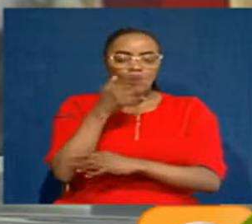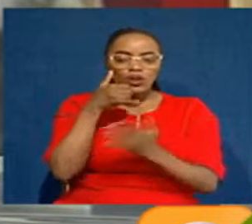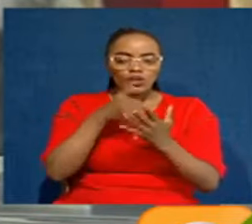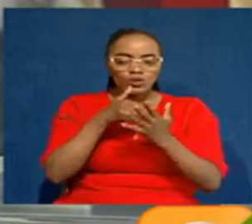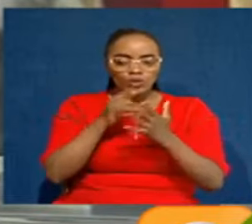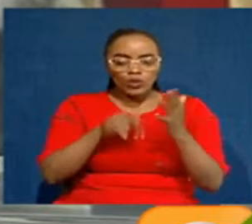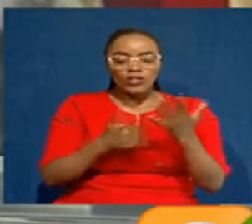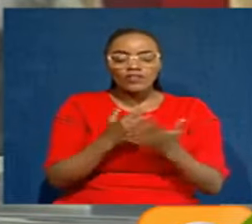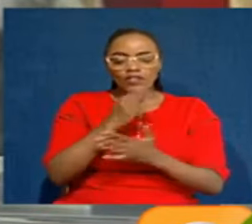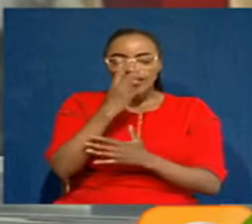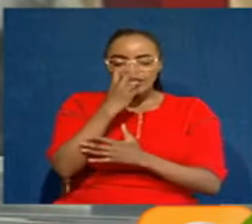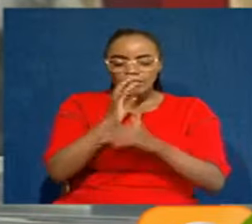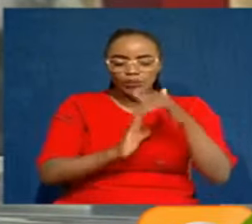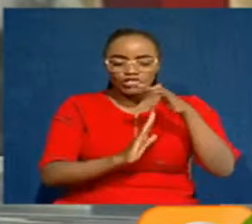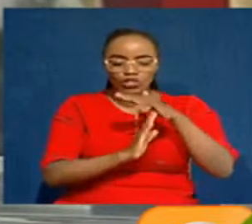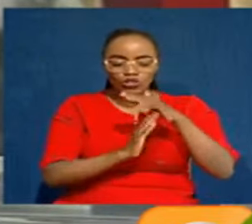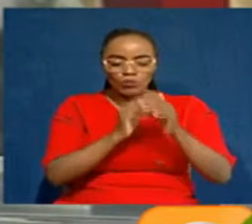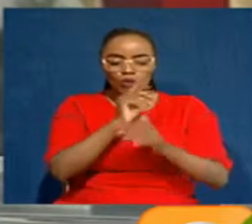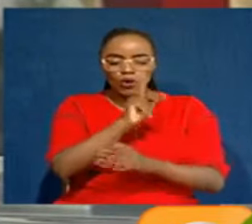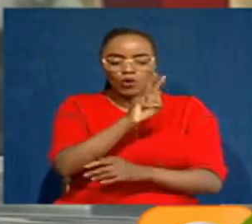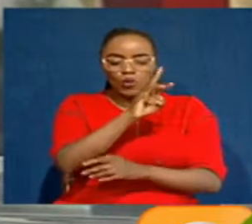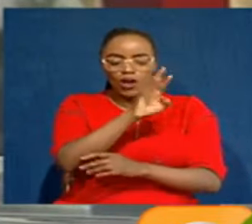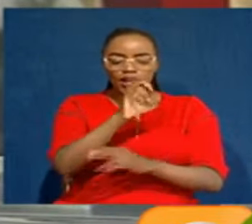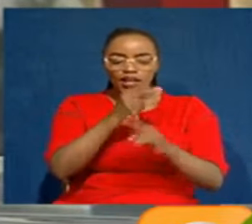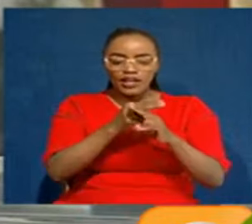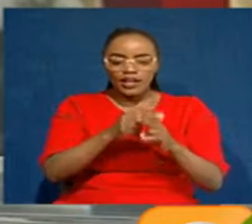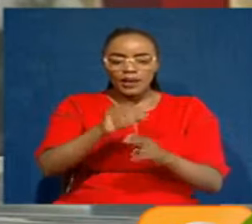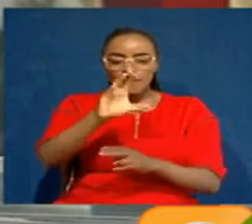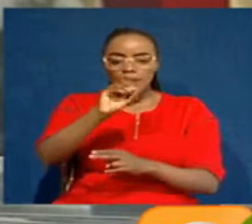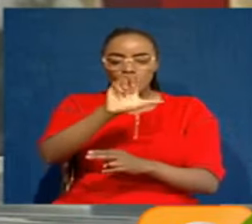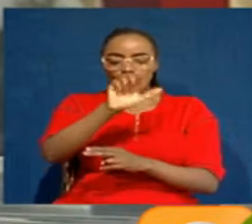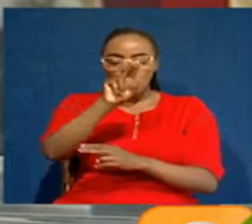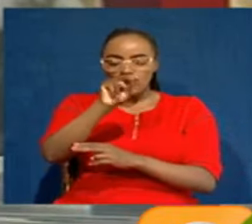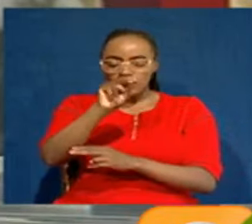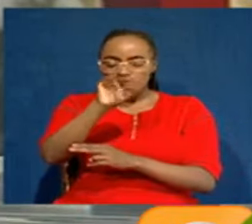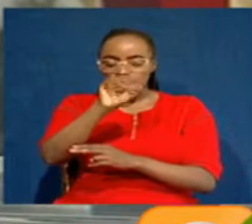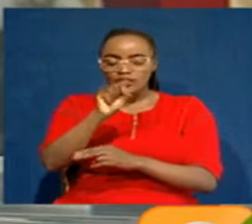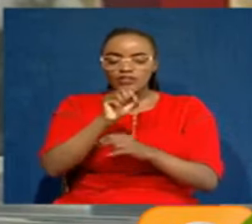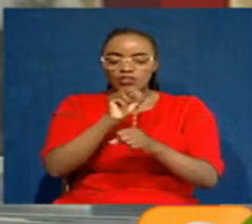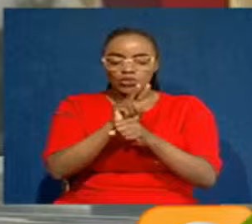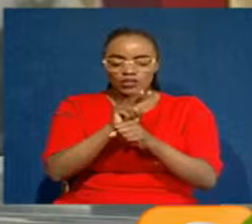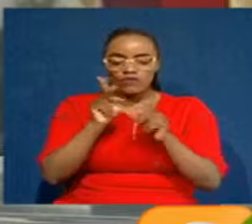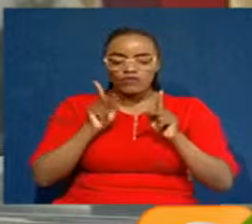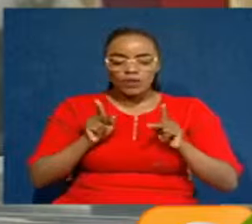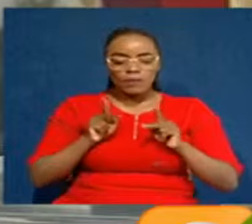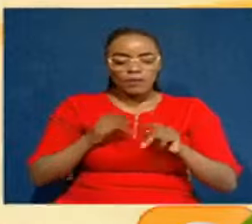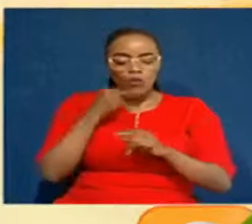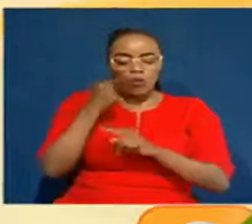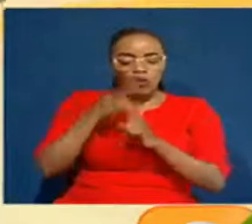wanaojumuisha mshukiwa wa mauaji ya Kware Collins Khalusha na raia 12 wa Eritrea.